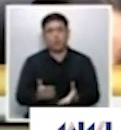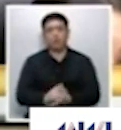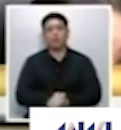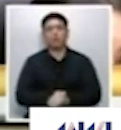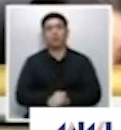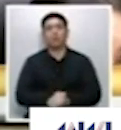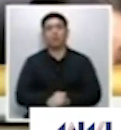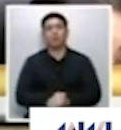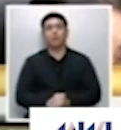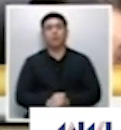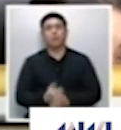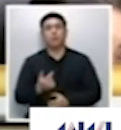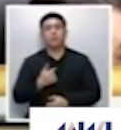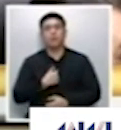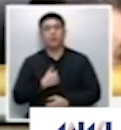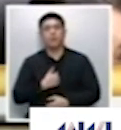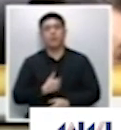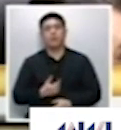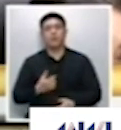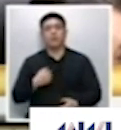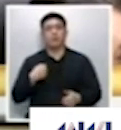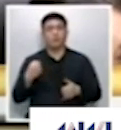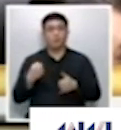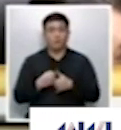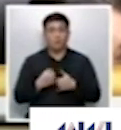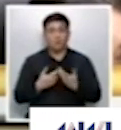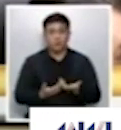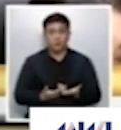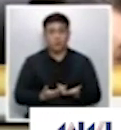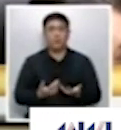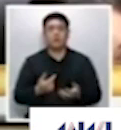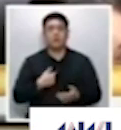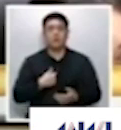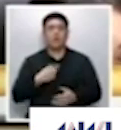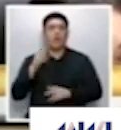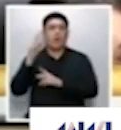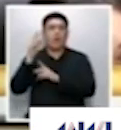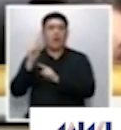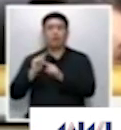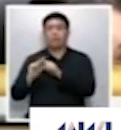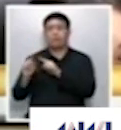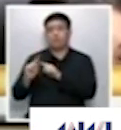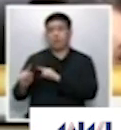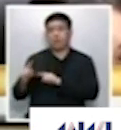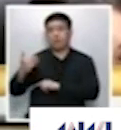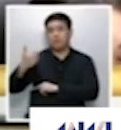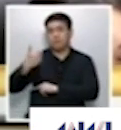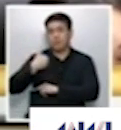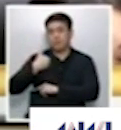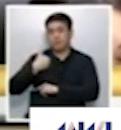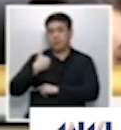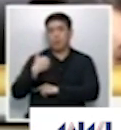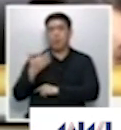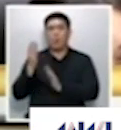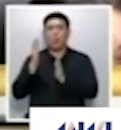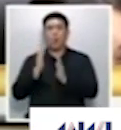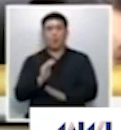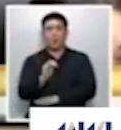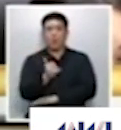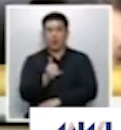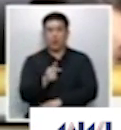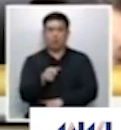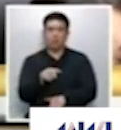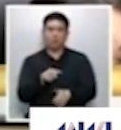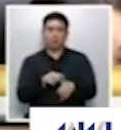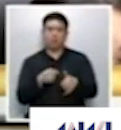การทำร้ายร่างกายนั้นจะเห็นได้ว่าตามข่าวคราวต่างๆนั้นบางรายมีการ